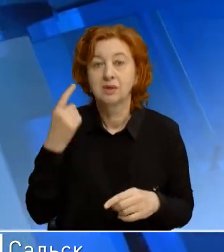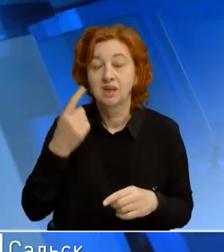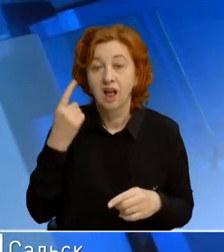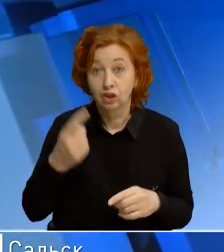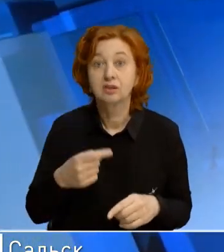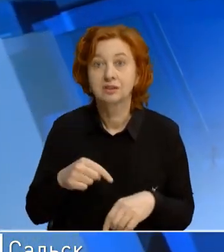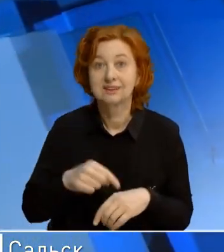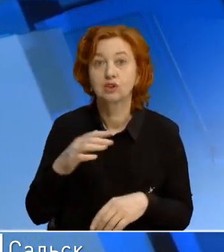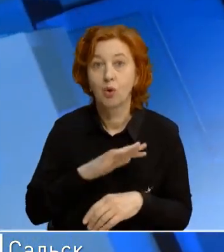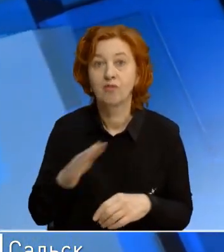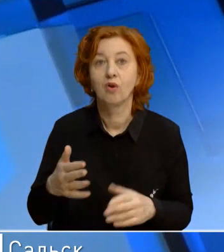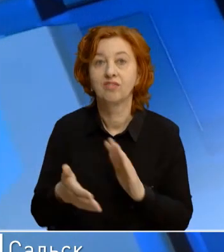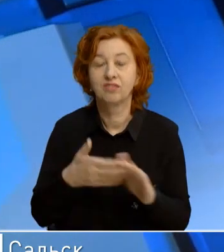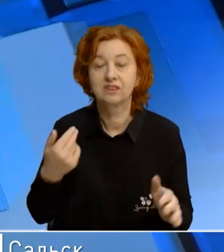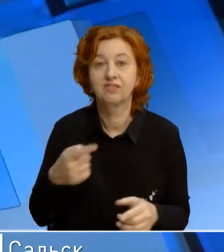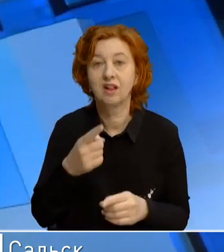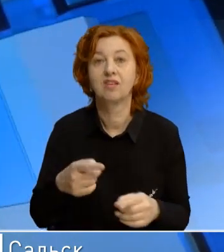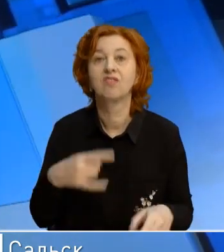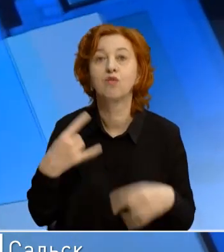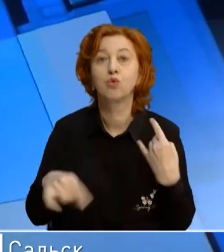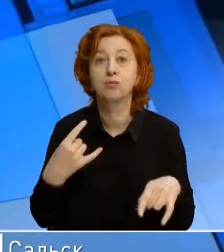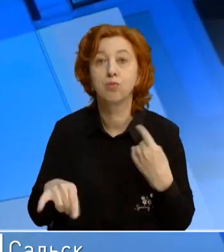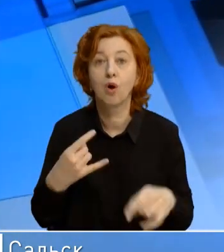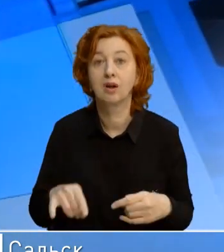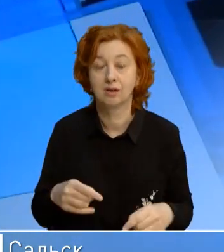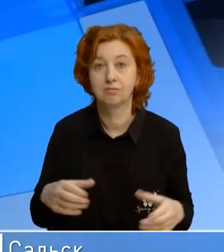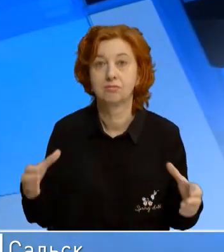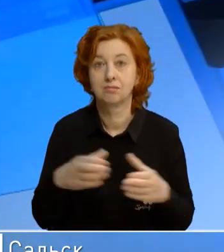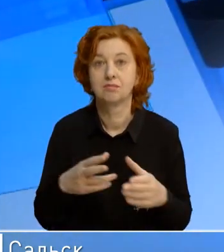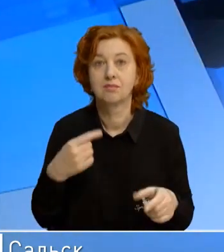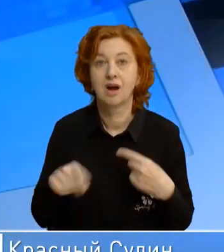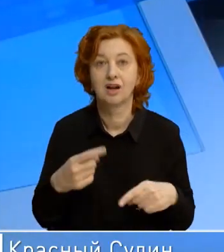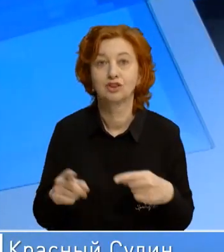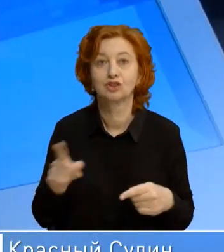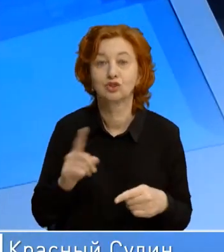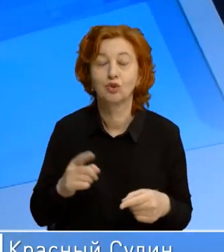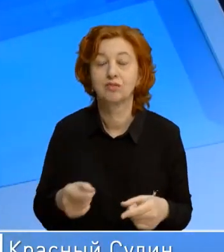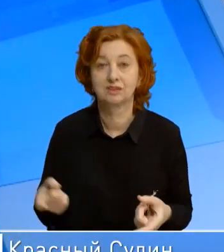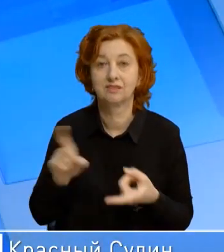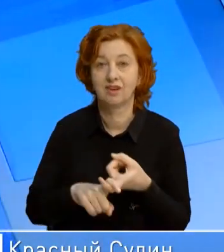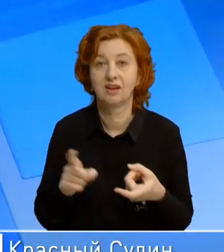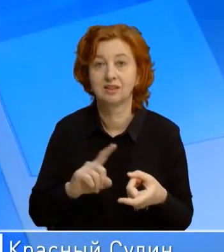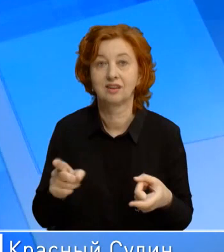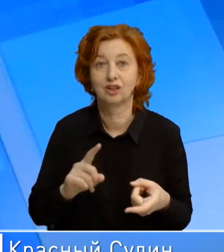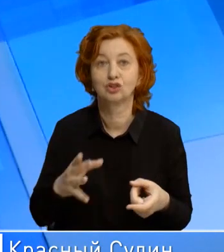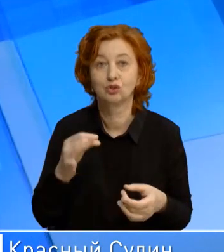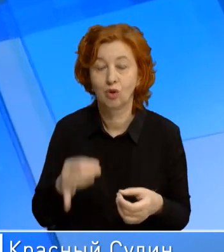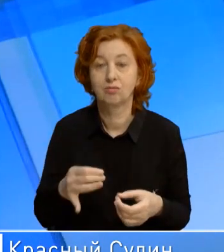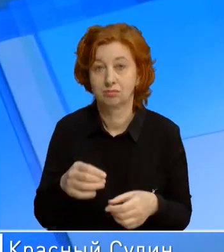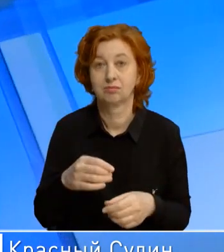психологический дискомфорт вызвал результат вчерашнего футбольного матча между Ростовом и Спартаком. Интересный и зрелищный поединок, центральная